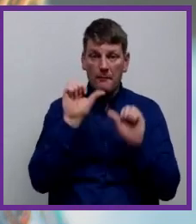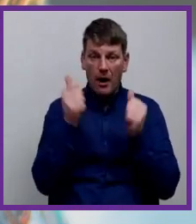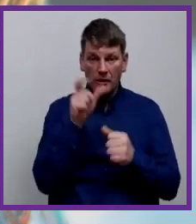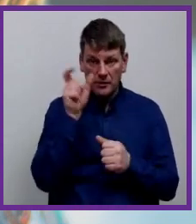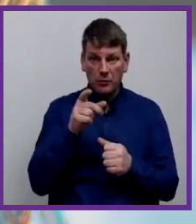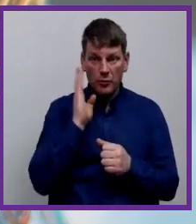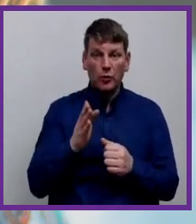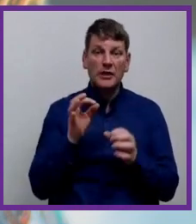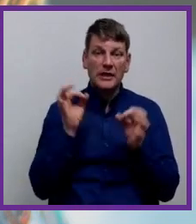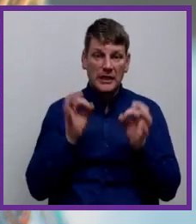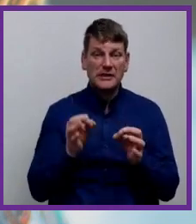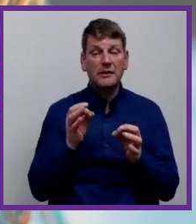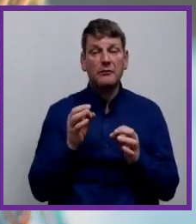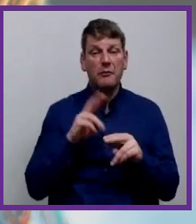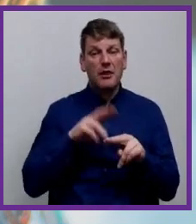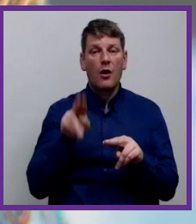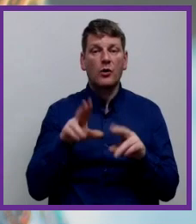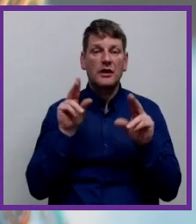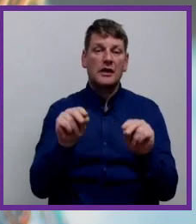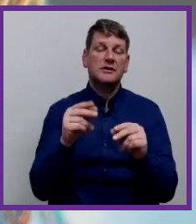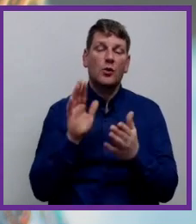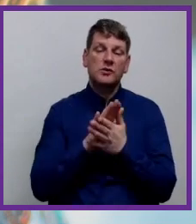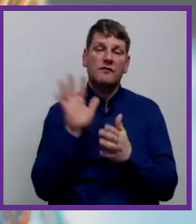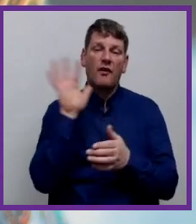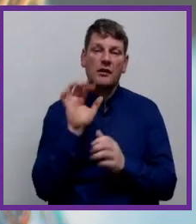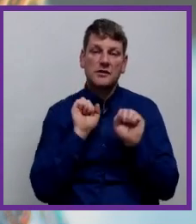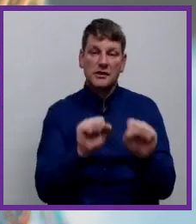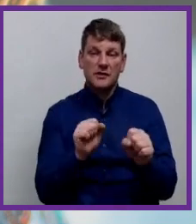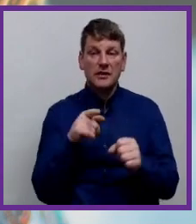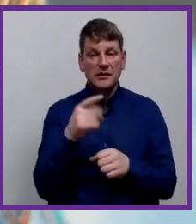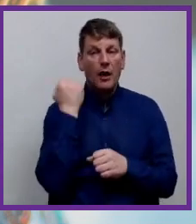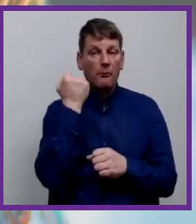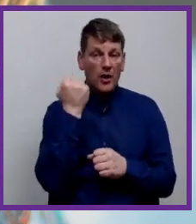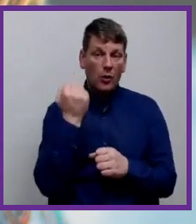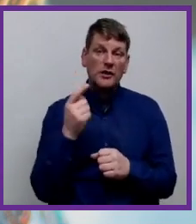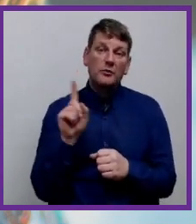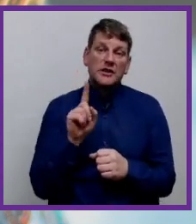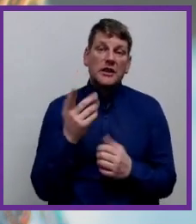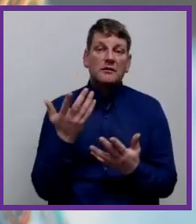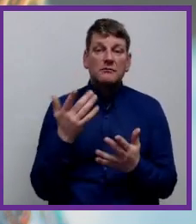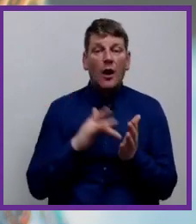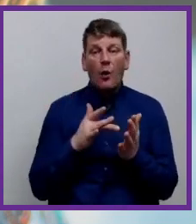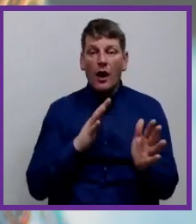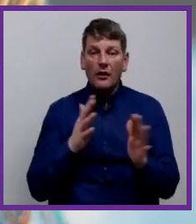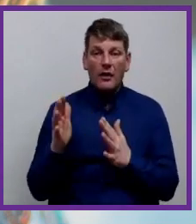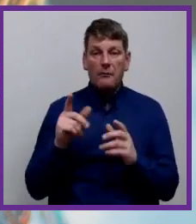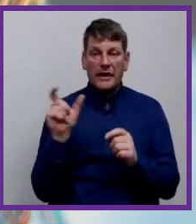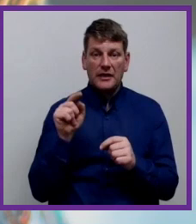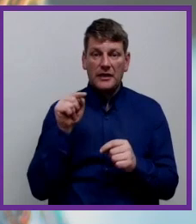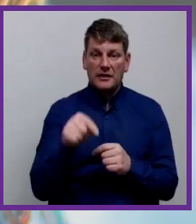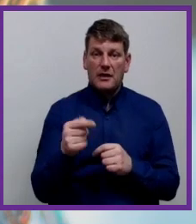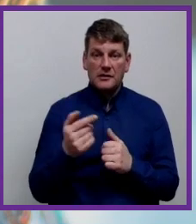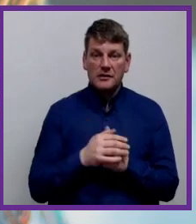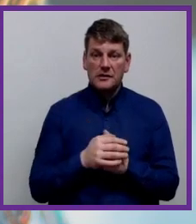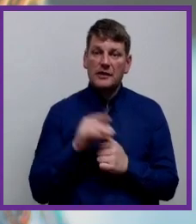tiesības jābūt paļauties uz valsts aizsardzību. Jā, tas apdraudējums ir kaut kādā brīdī jau tāds. Protams, ja